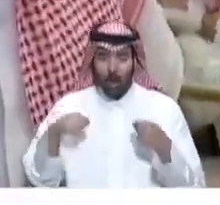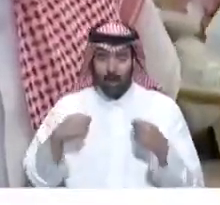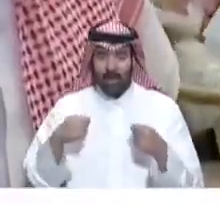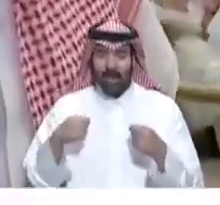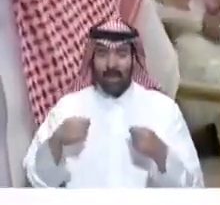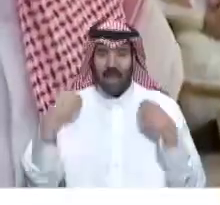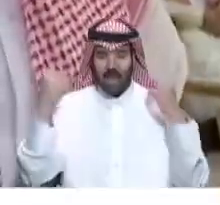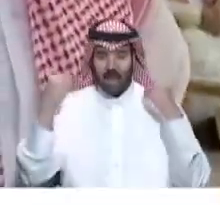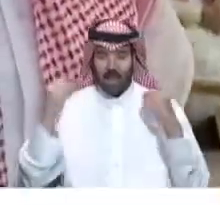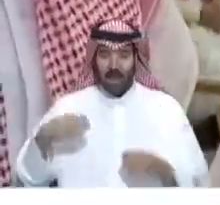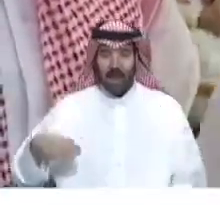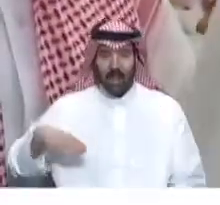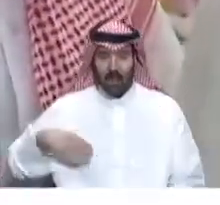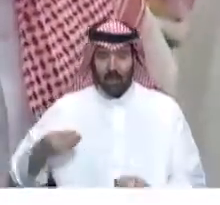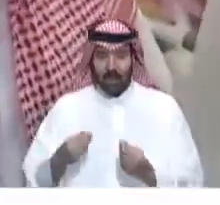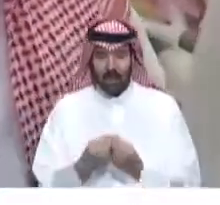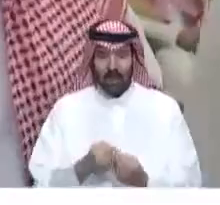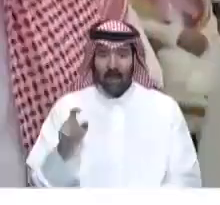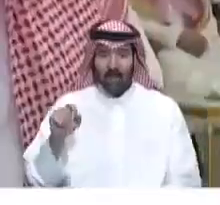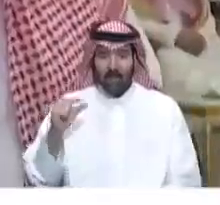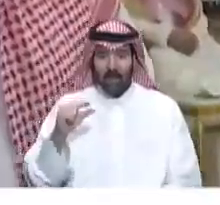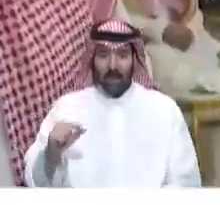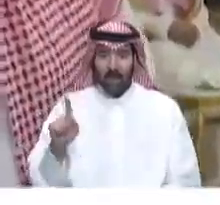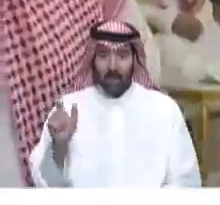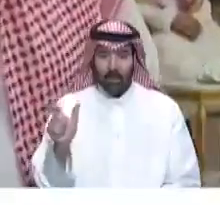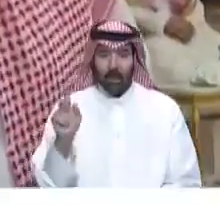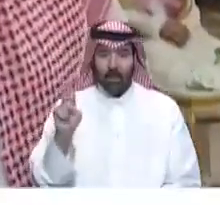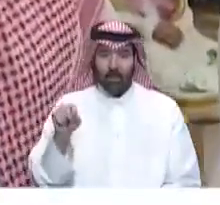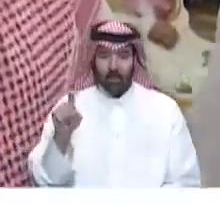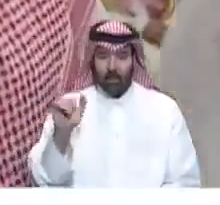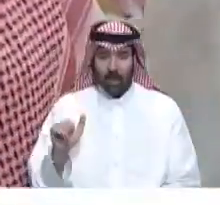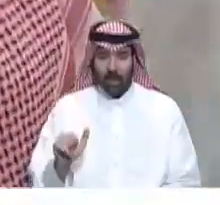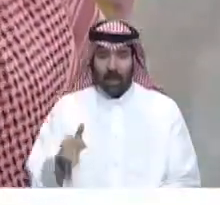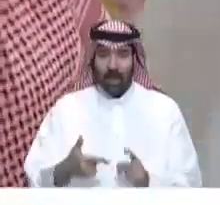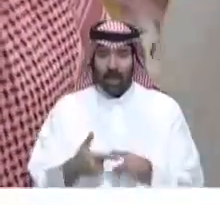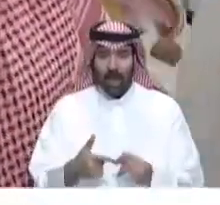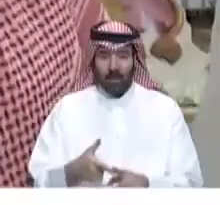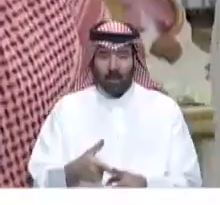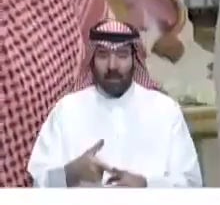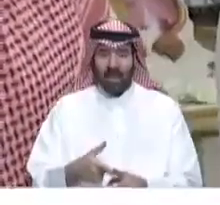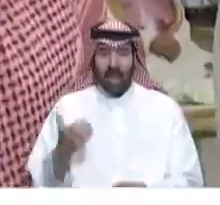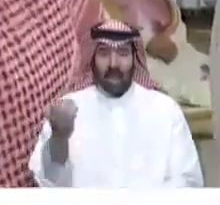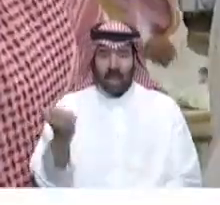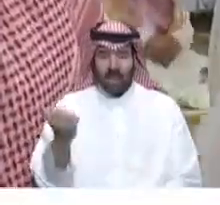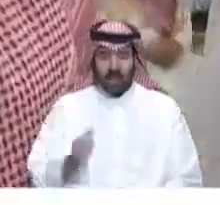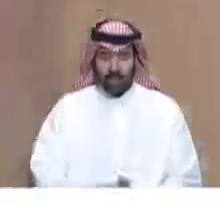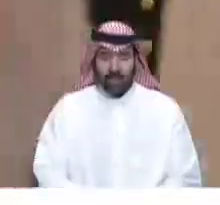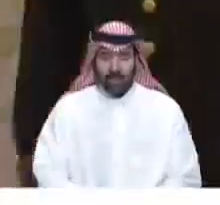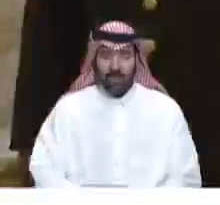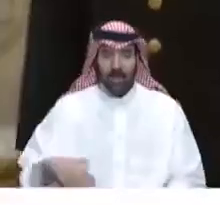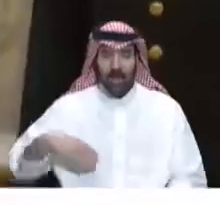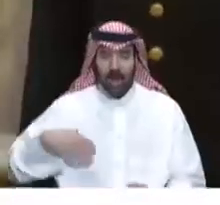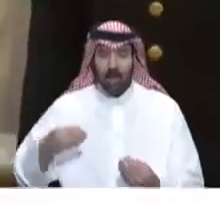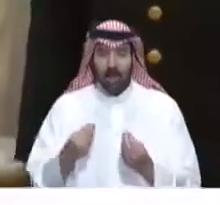الرياضة، وصاحب السمو الملكي الأمير فهد بن تركي بن فيصل بن تركي نائب أمير منطقة القصيم، وصاحب